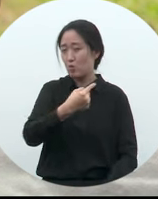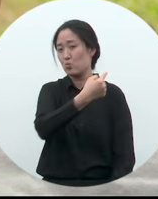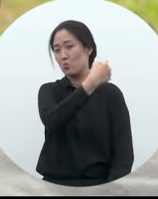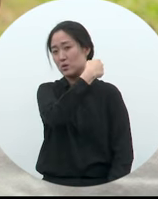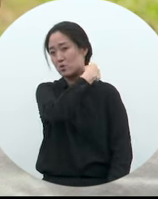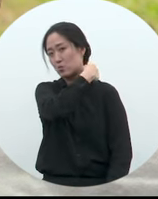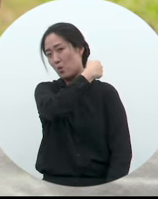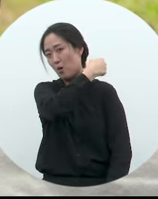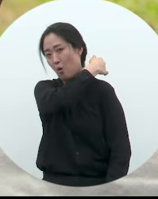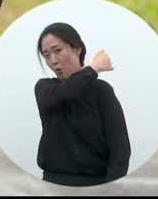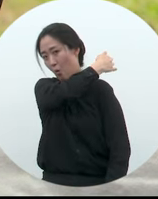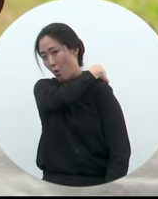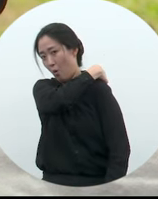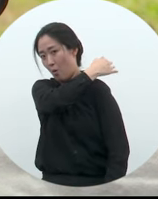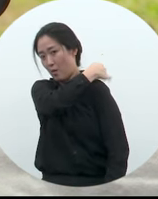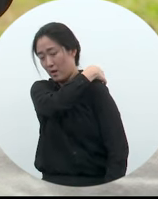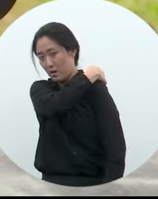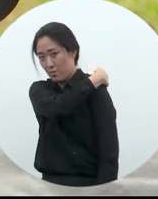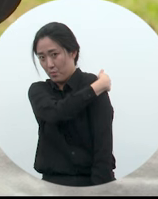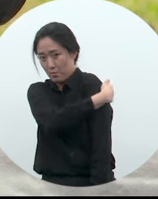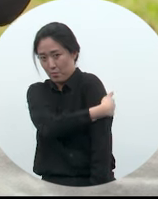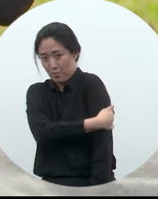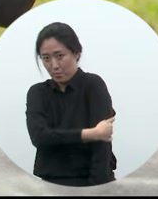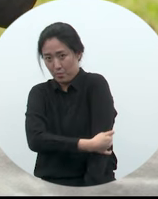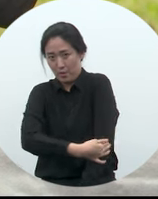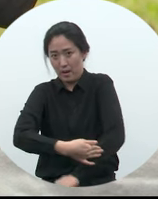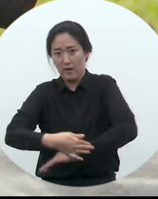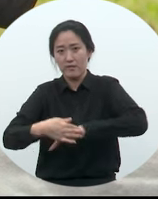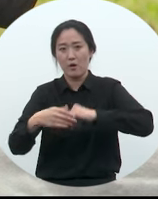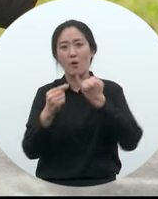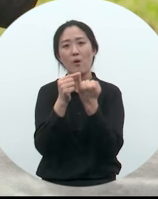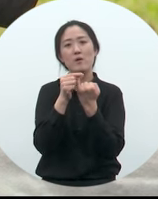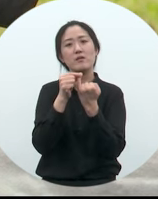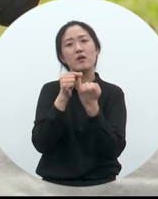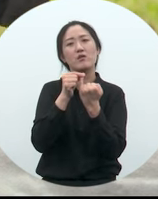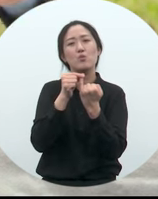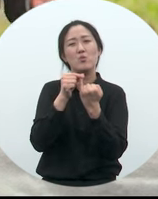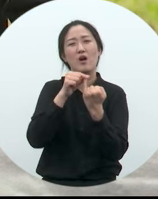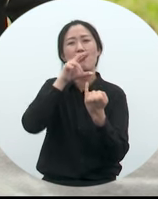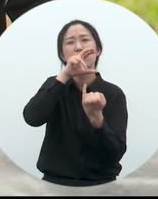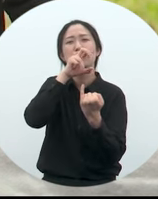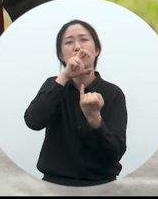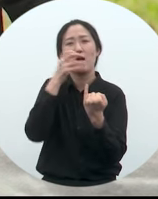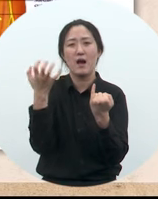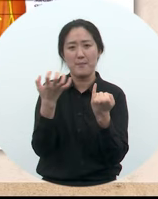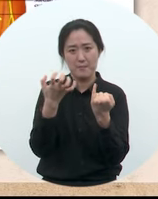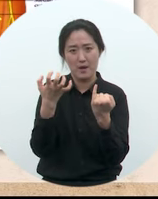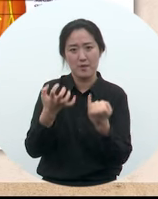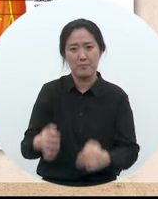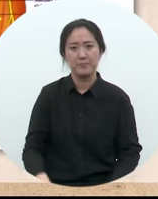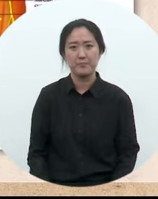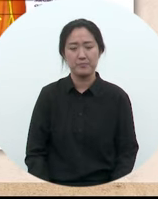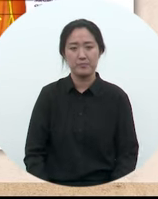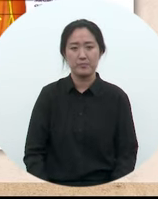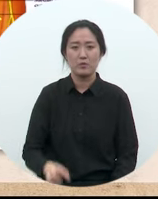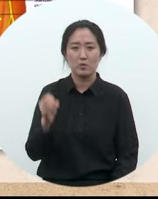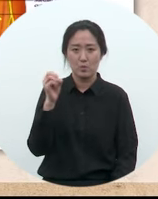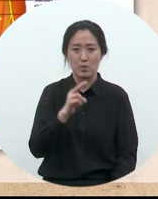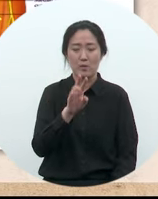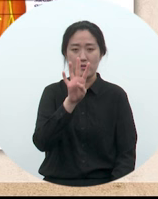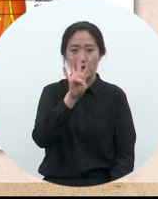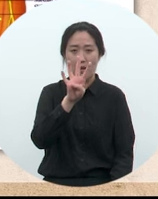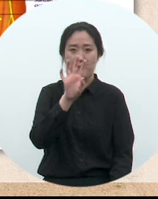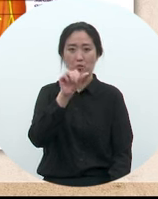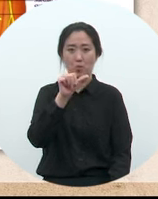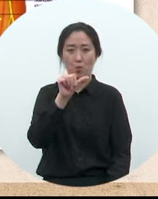이 뒤쪽 어깨로 해가지고 이 새끼손가락 쪽으로 저리는 경우가 많고요. 허리뼈는 다섯 개가 있는데